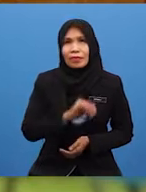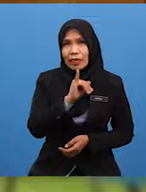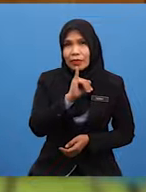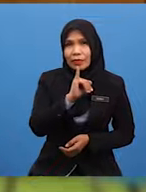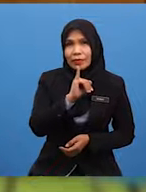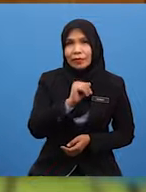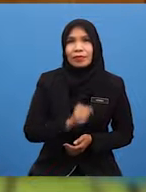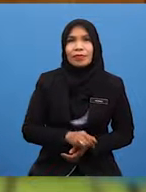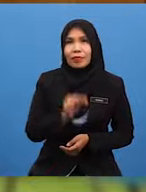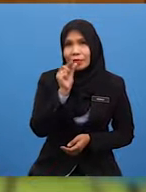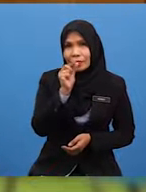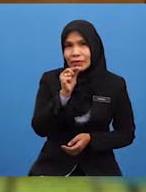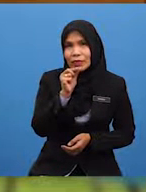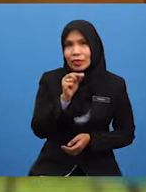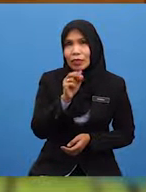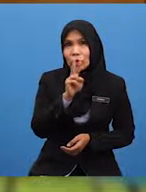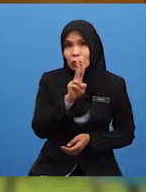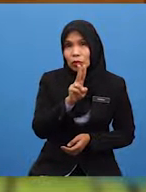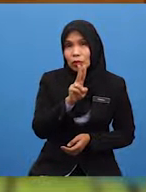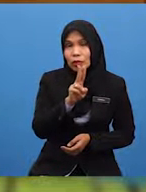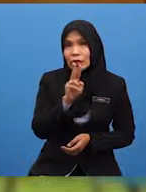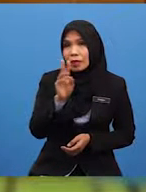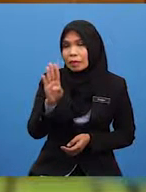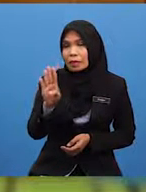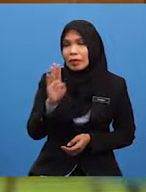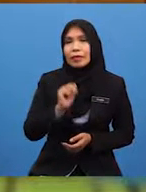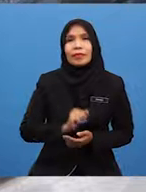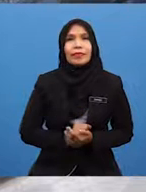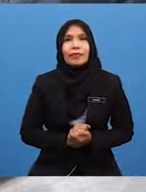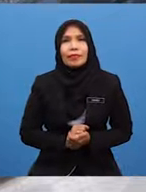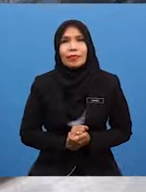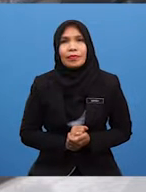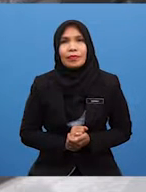I titik 2, 4.